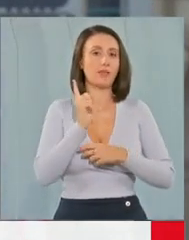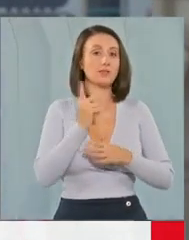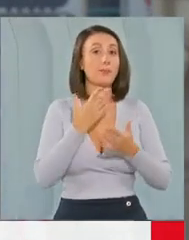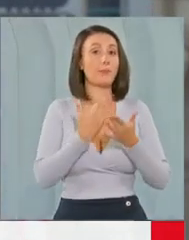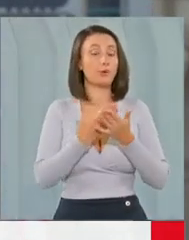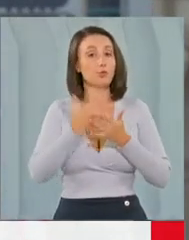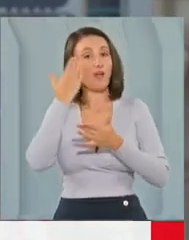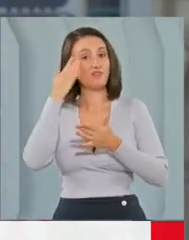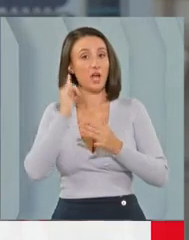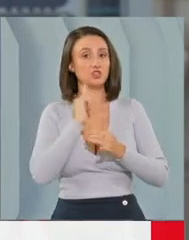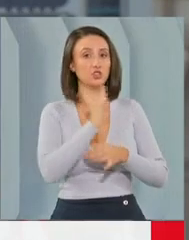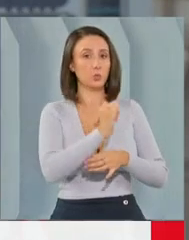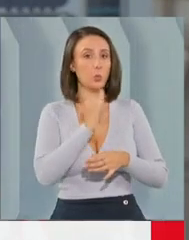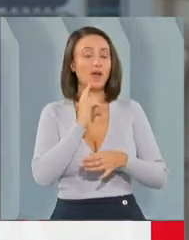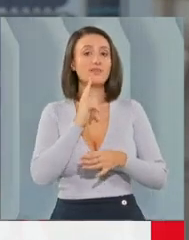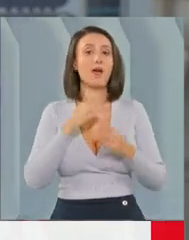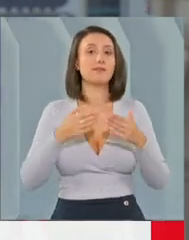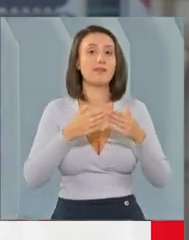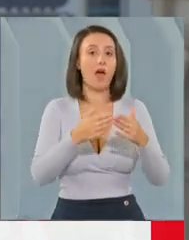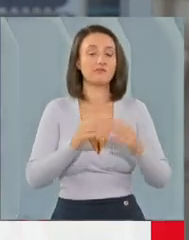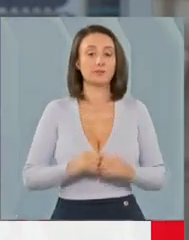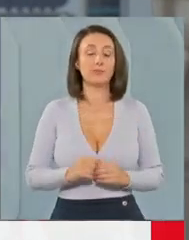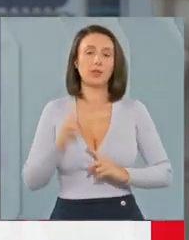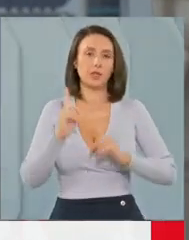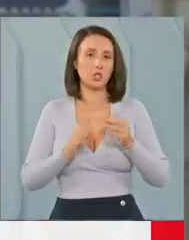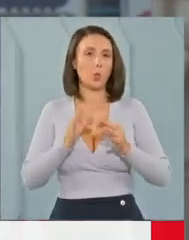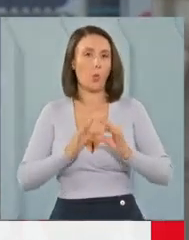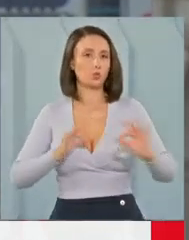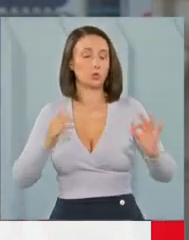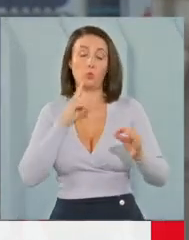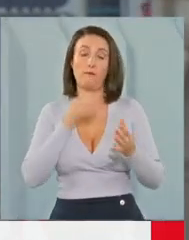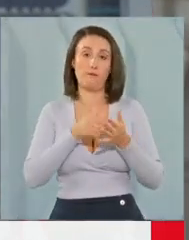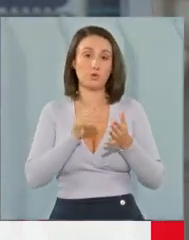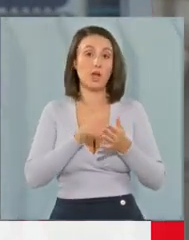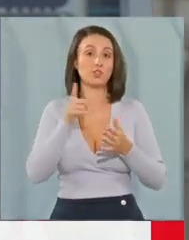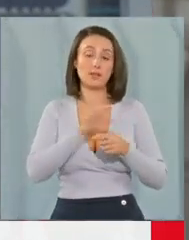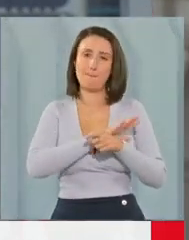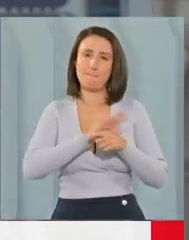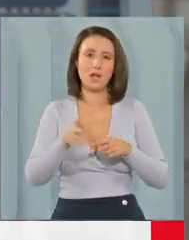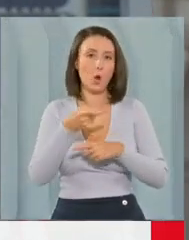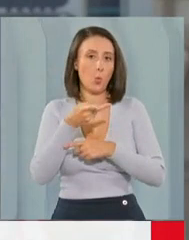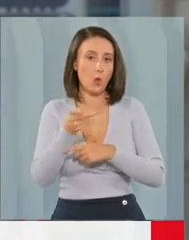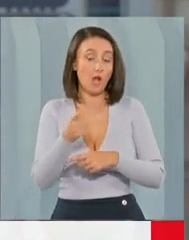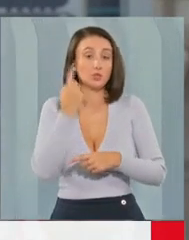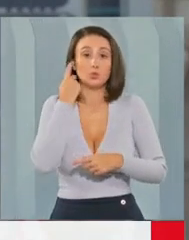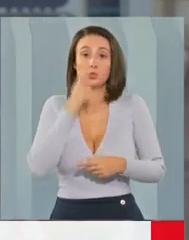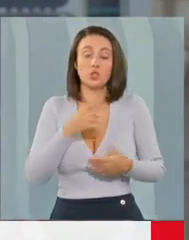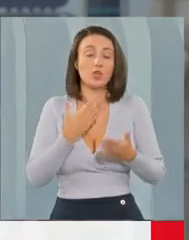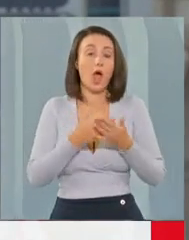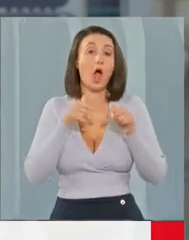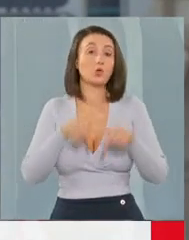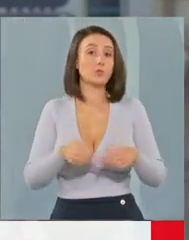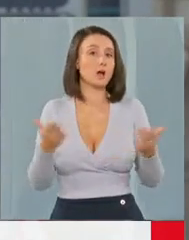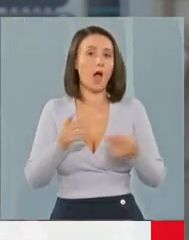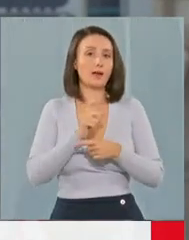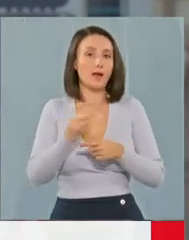evitarea circulației pentru nave și aeronave. Deși conductele nu erau în funcțiune, acestea erau pline cu gaze. Nu se știe pentru moment care